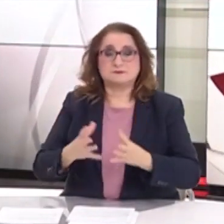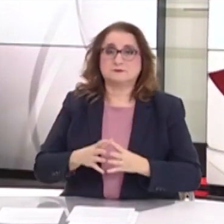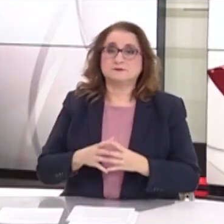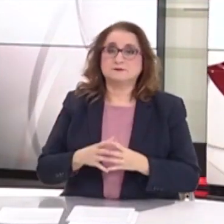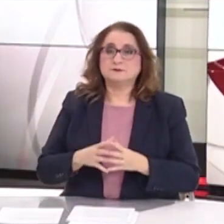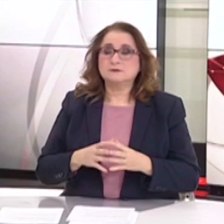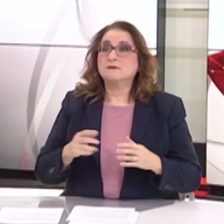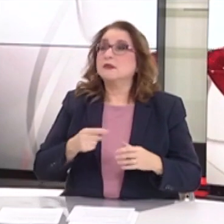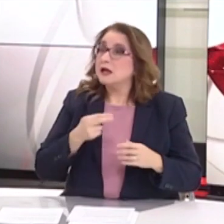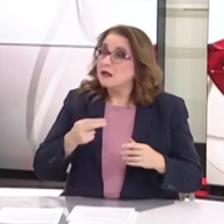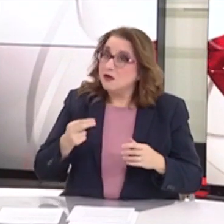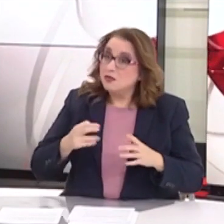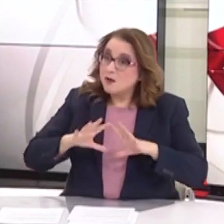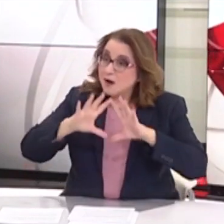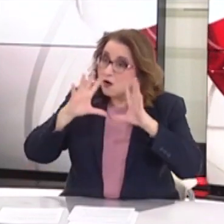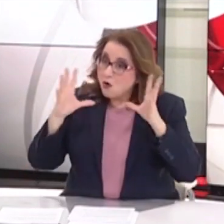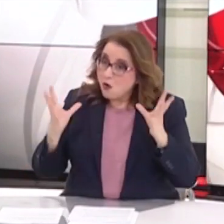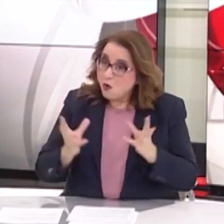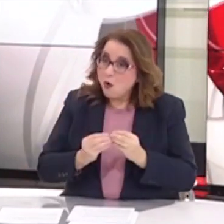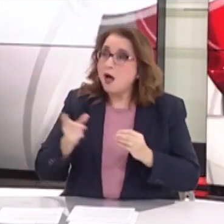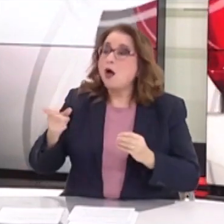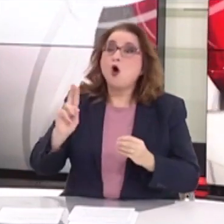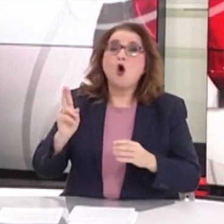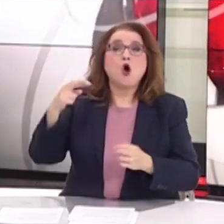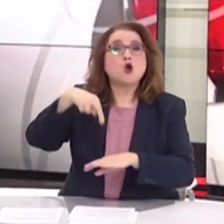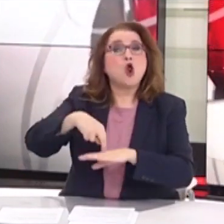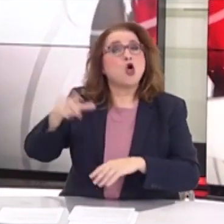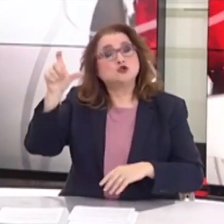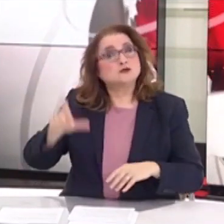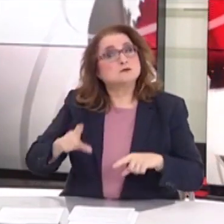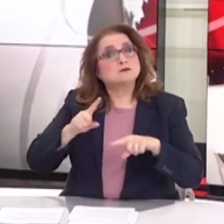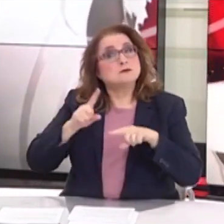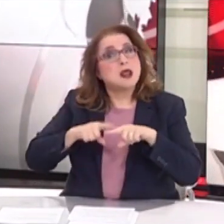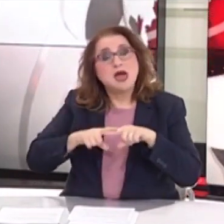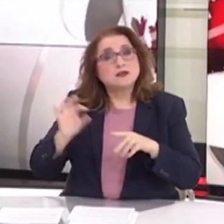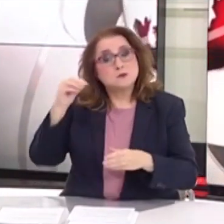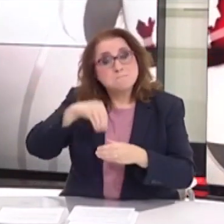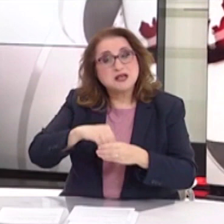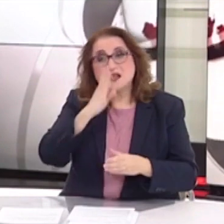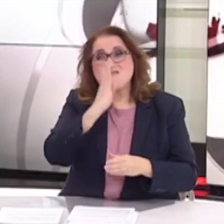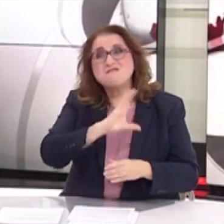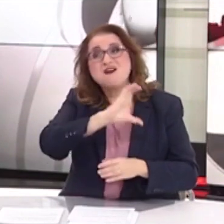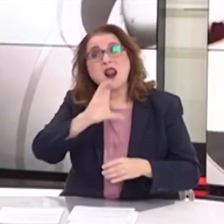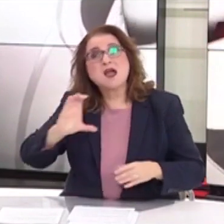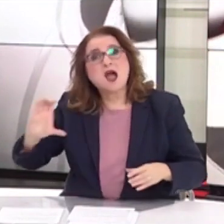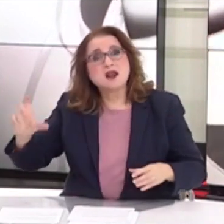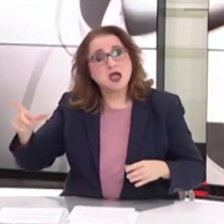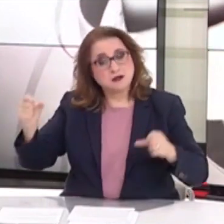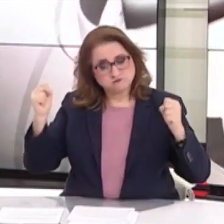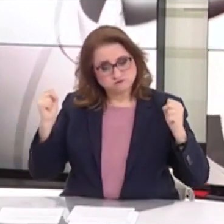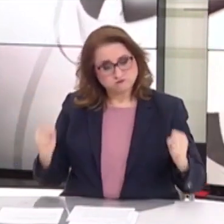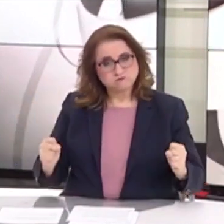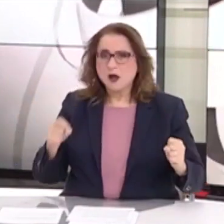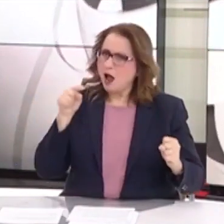Και όσον αφορά τη συνολικό ρόλο στα Βαλκάνια, αυτά θα είναι βεβαίως και αντικείμενο των συζητήσεών